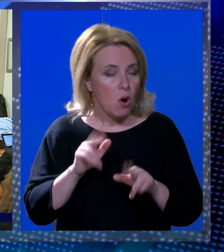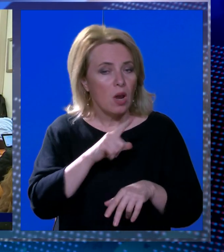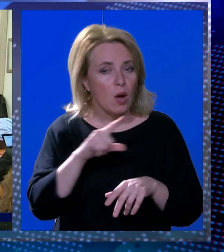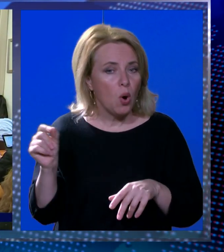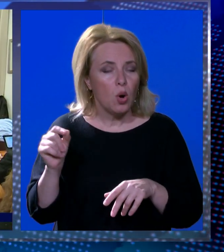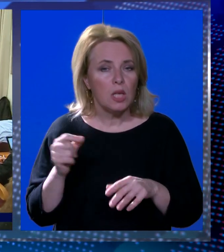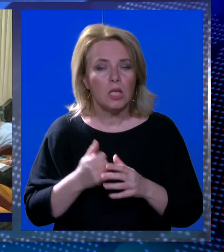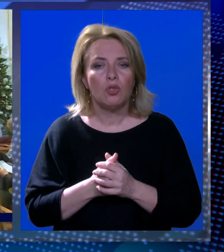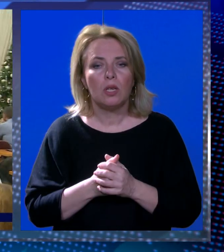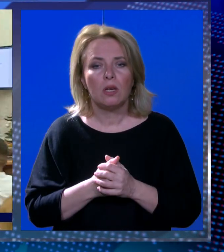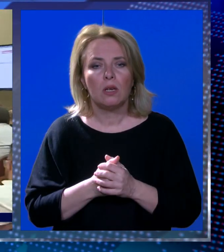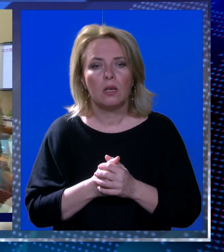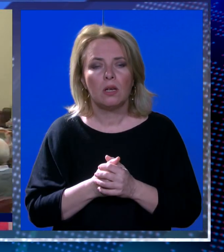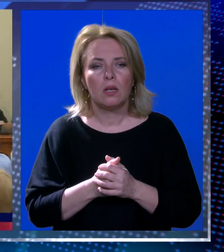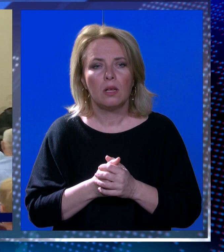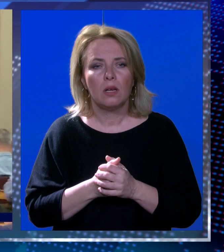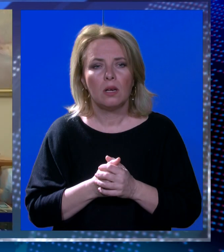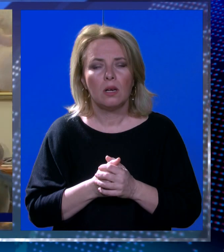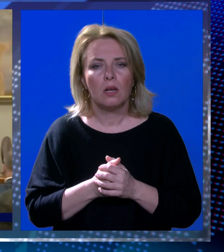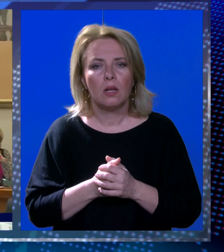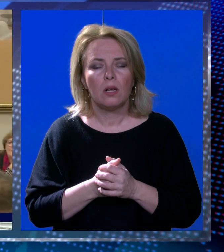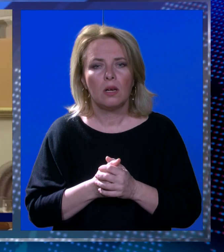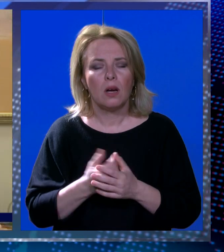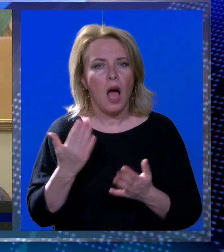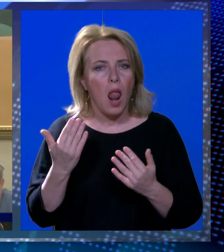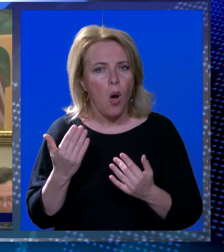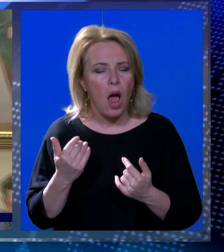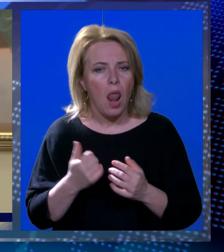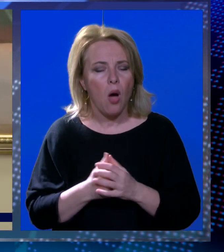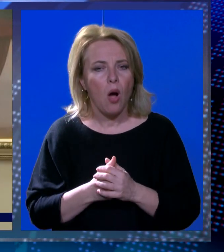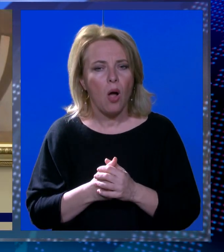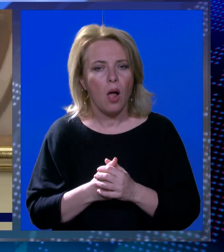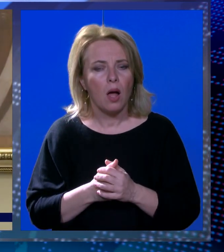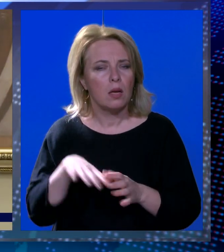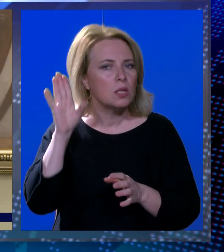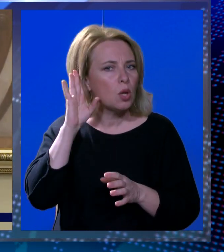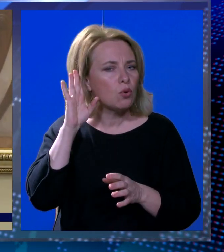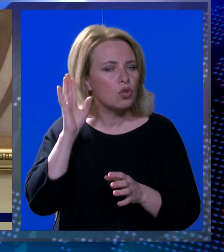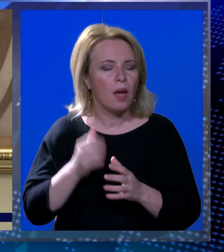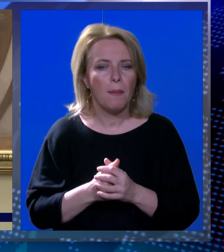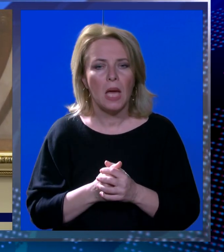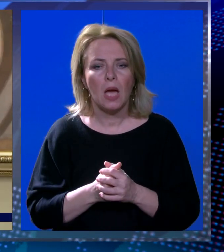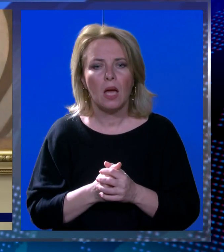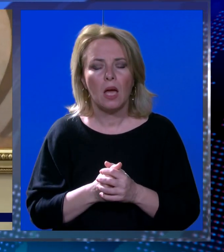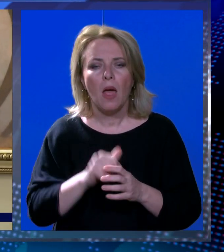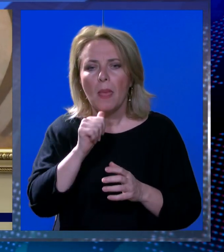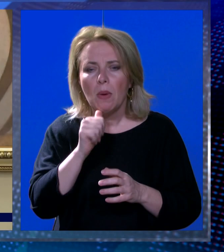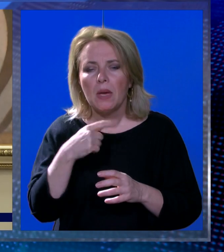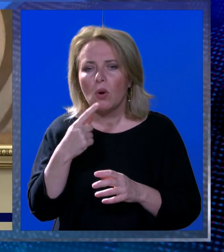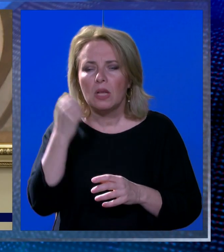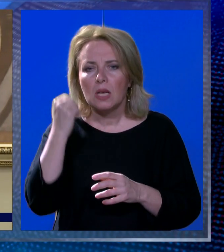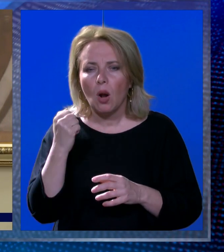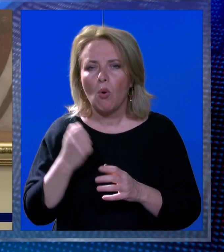vi, ne znam, malo, pomaknuti se malo djeca, alo, slušaj me,